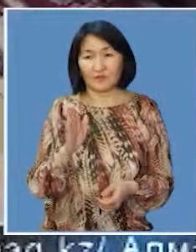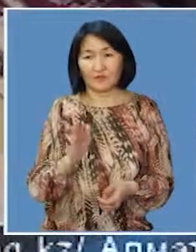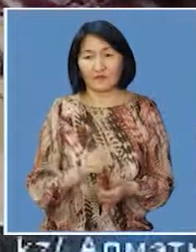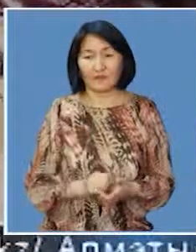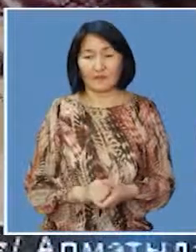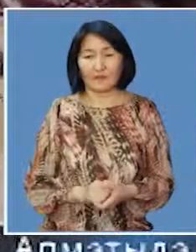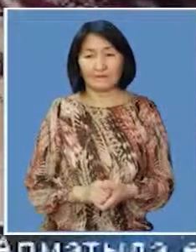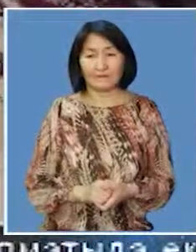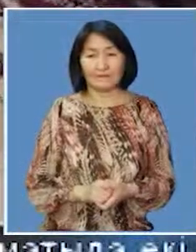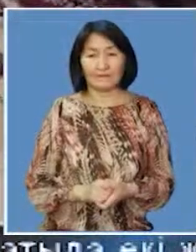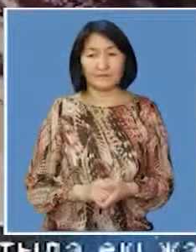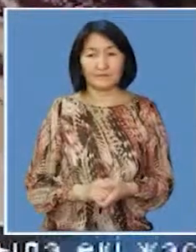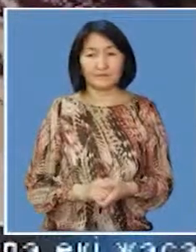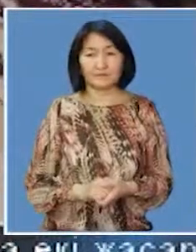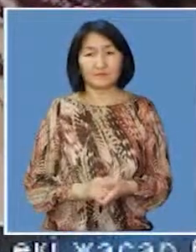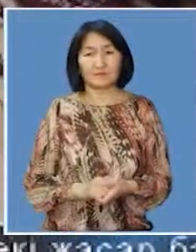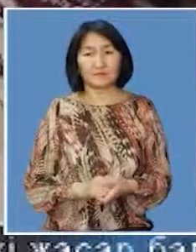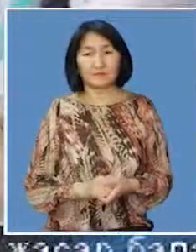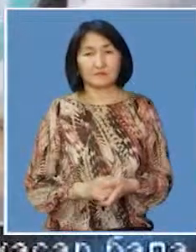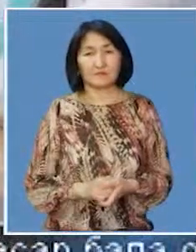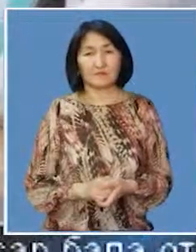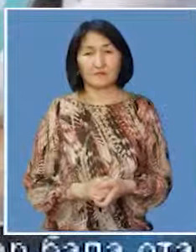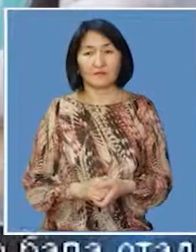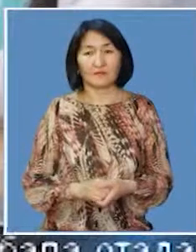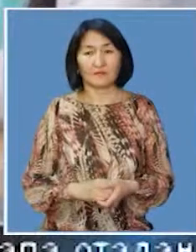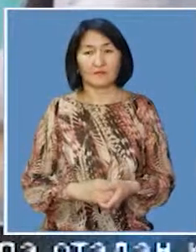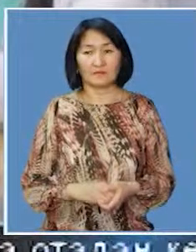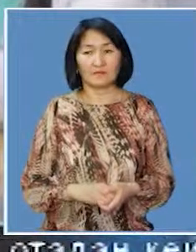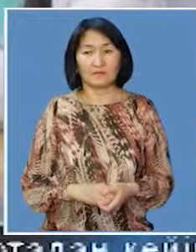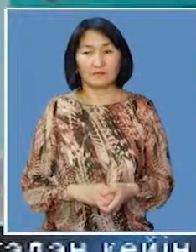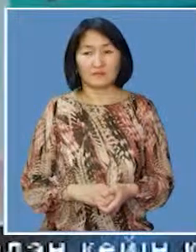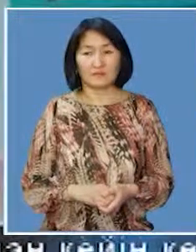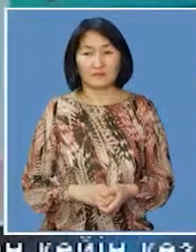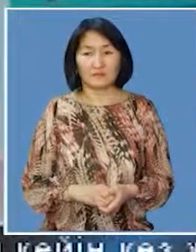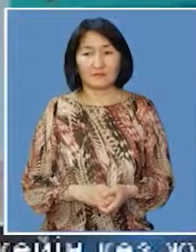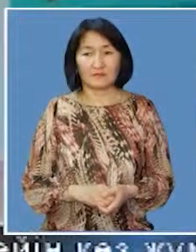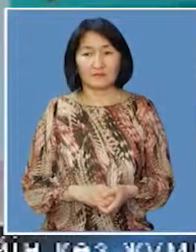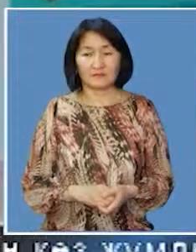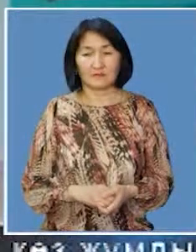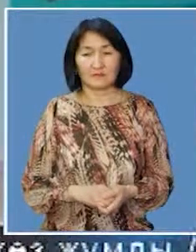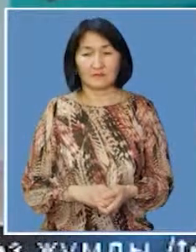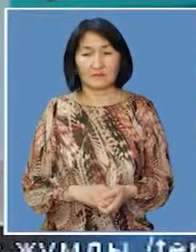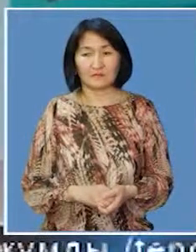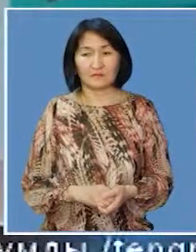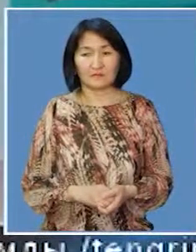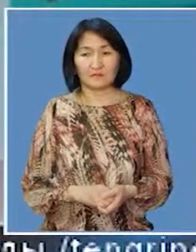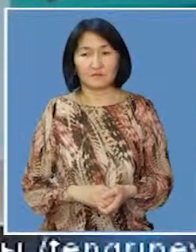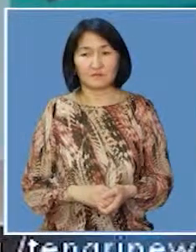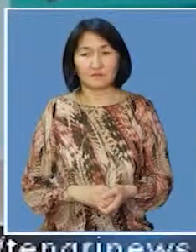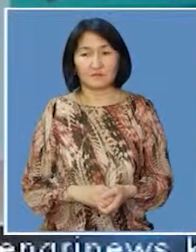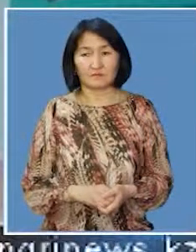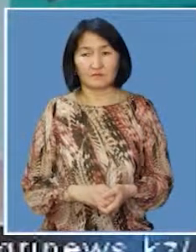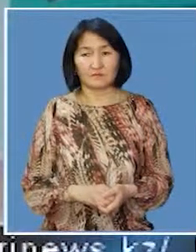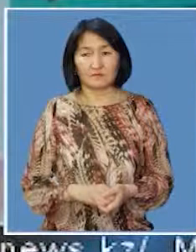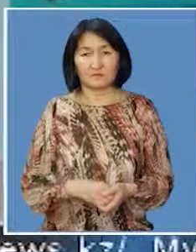келгендері байқауларда биік белестерден көрініп ақ жүр. Осы сынды олимпиадалар, осы сынды конкурстар